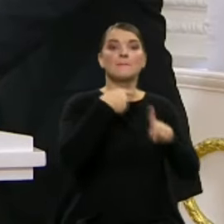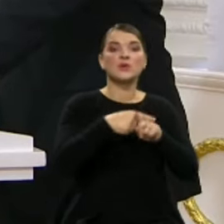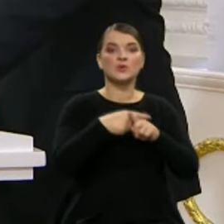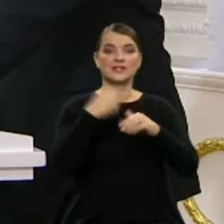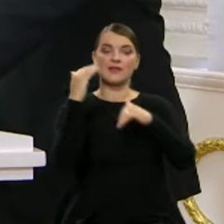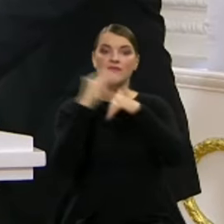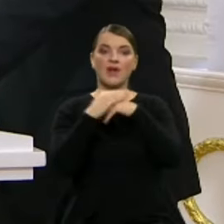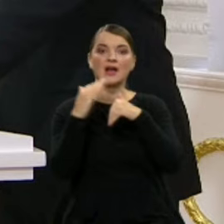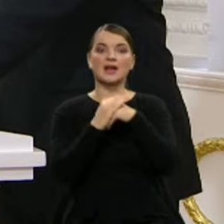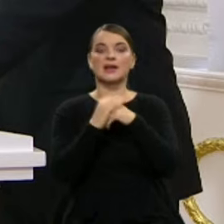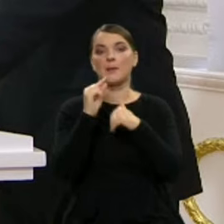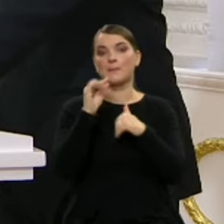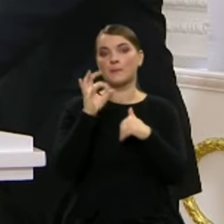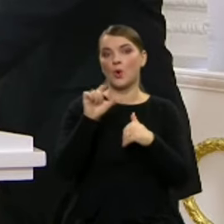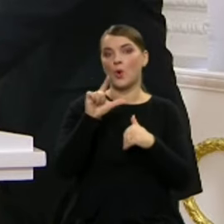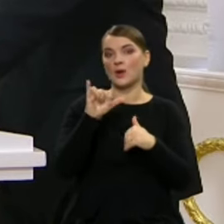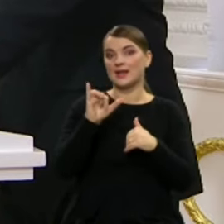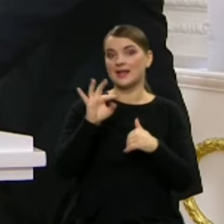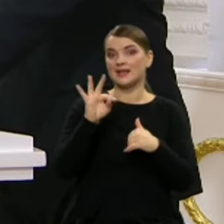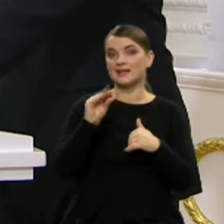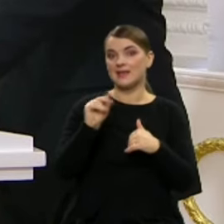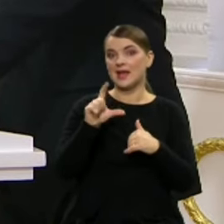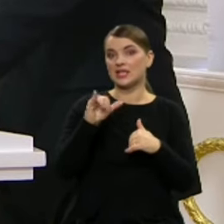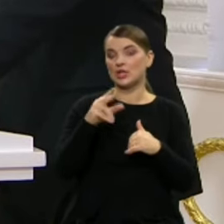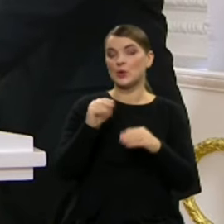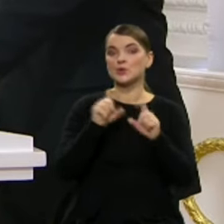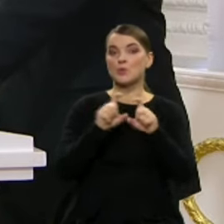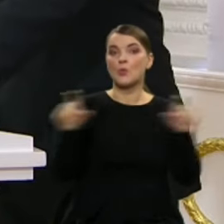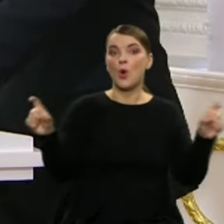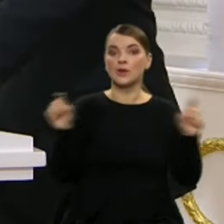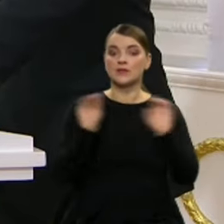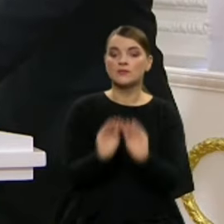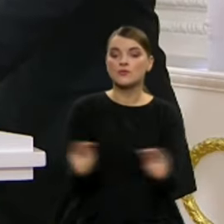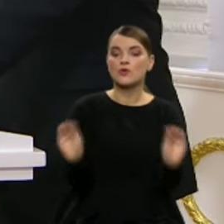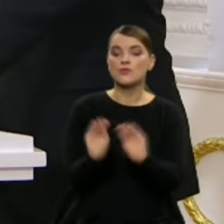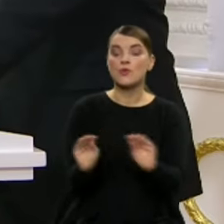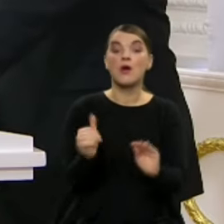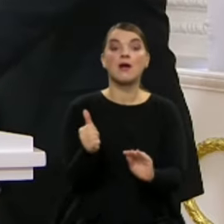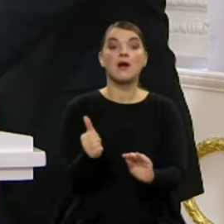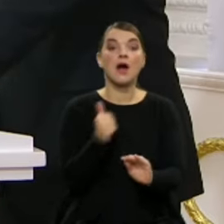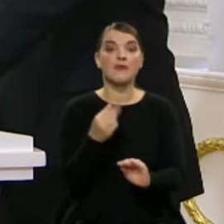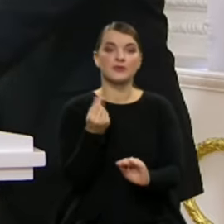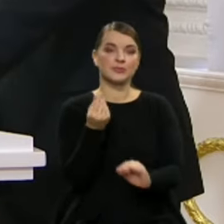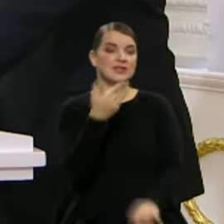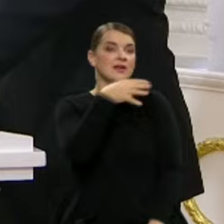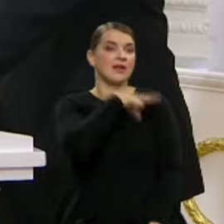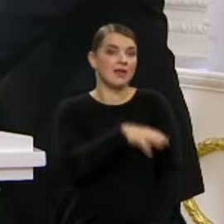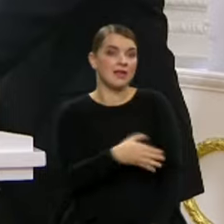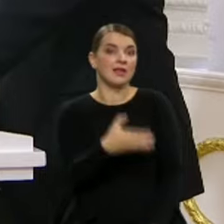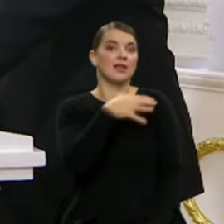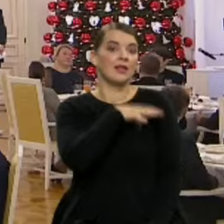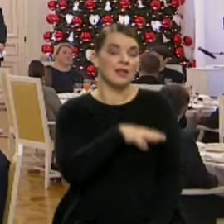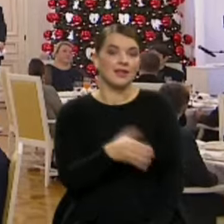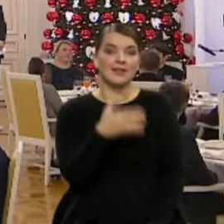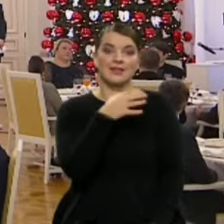politechnikos mokyklą, dėsto pamokas, tam, kad šeima turėtų pakankamai pajamų.